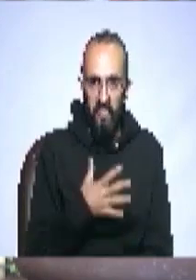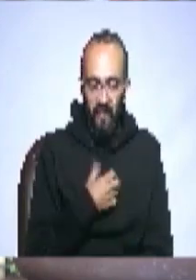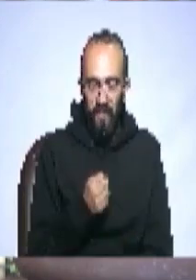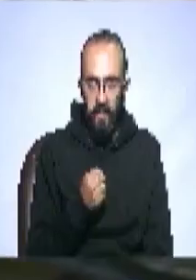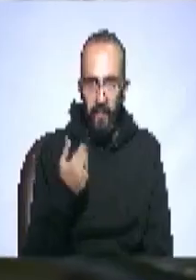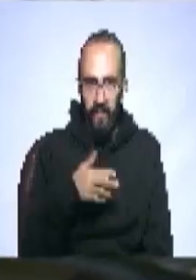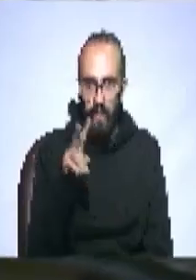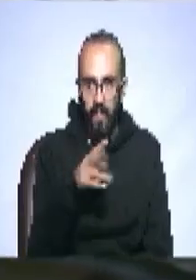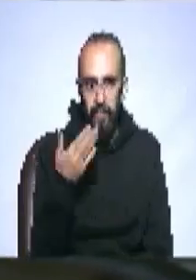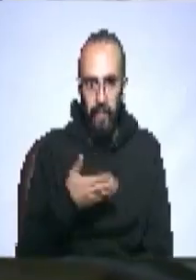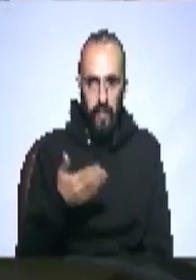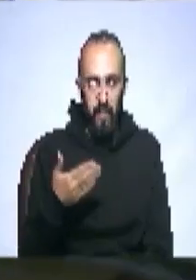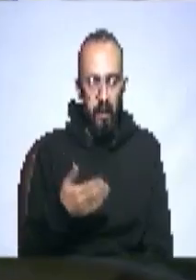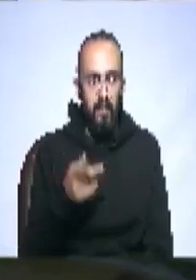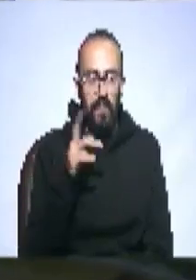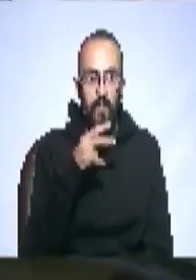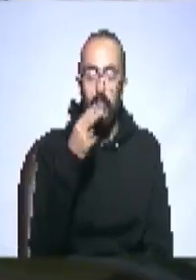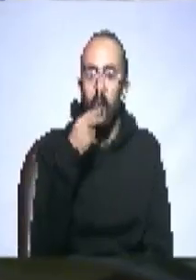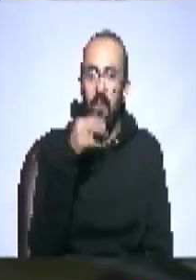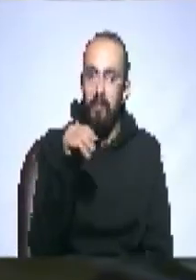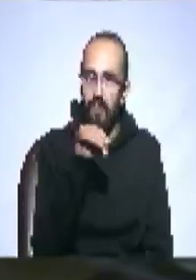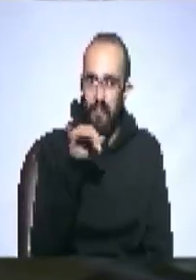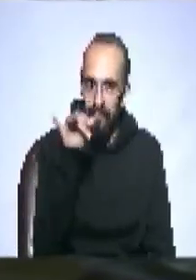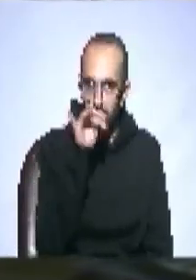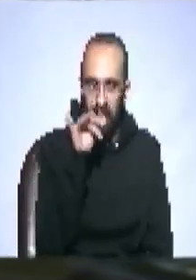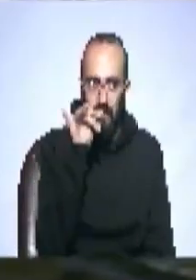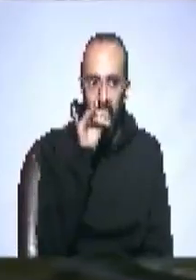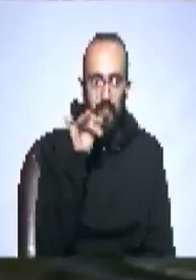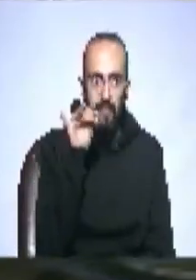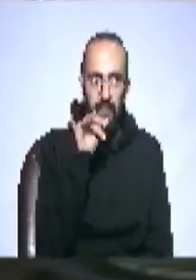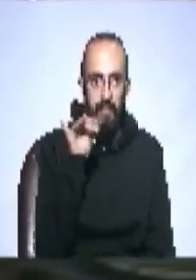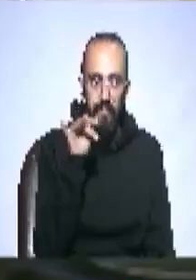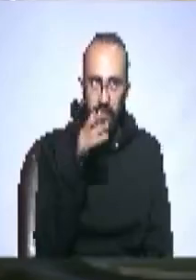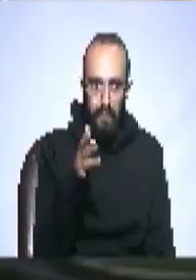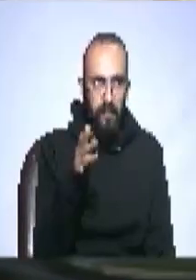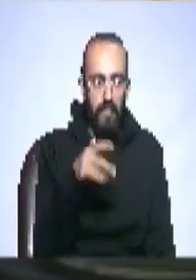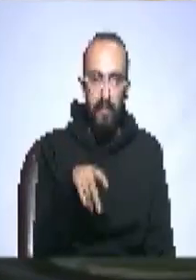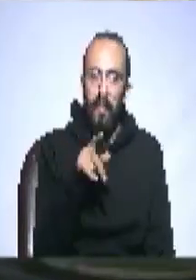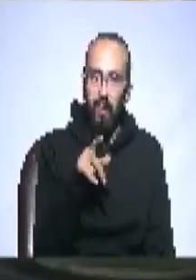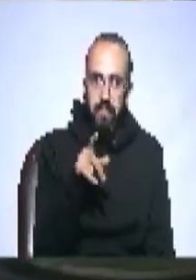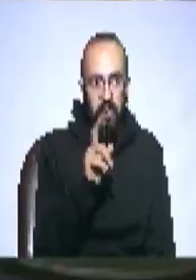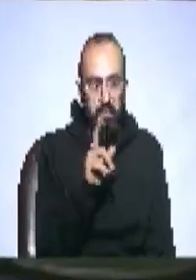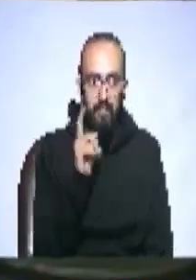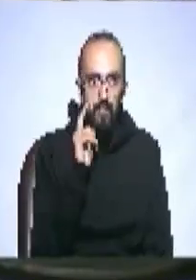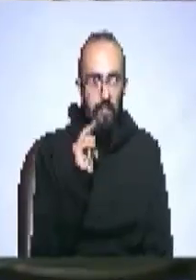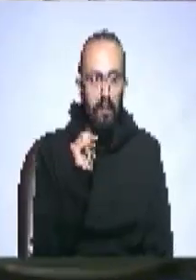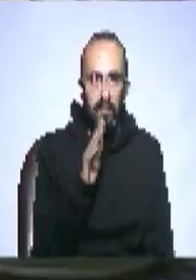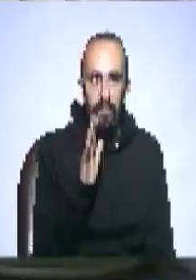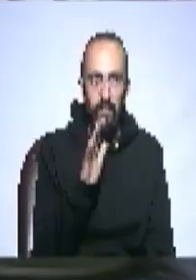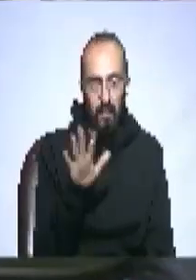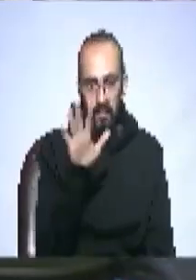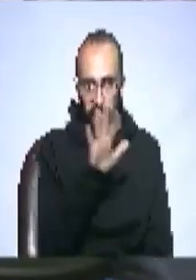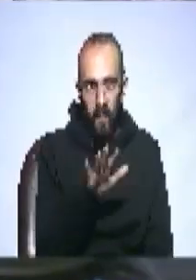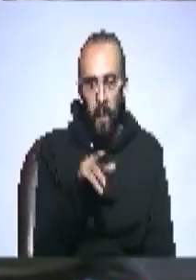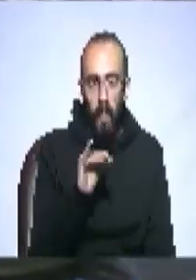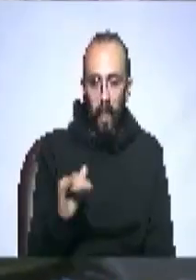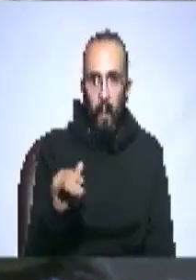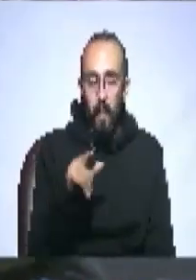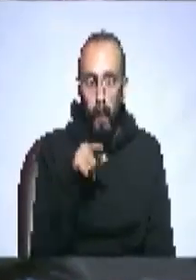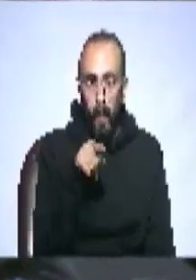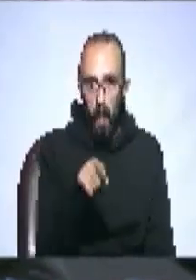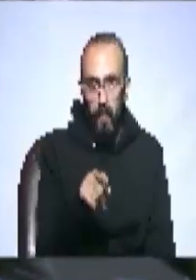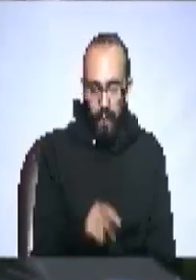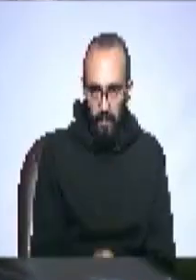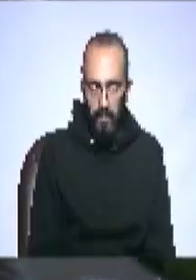دي. نحط شويه شوكولاته شيبس لو الولاد عايزين، ماشي مش عايزين خلاص. الحاجات دي مهمه جدا للذكاء، عشان الولاد الصغيره